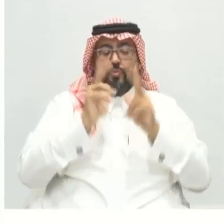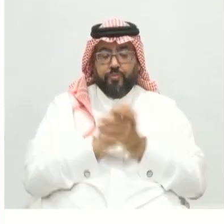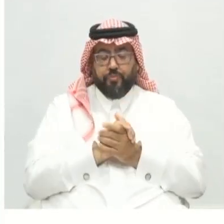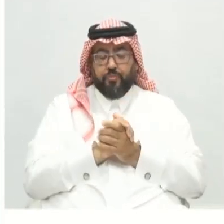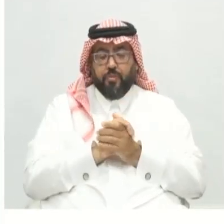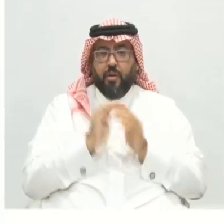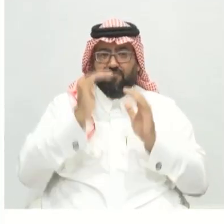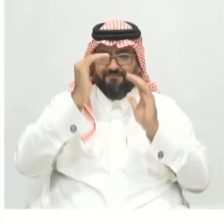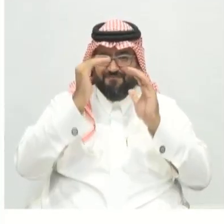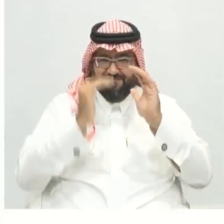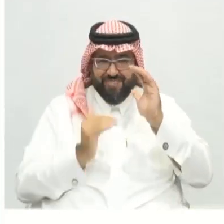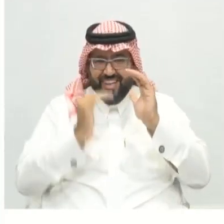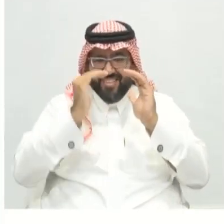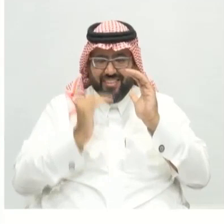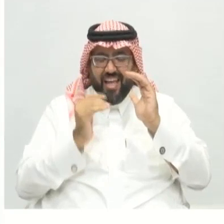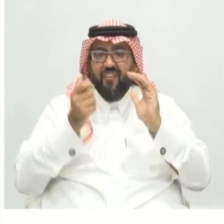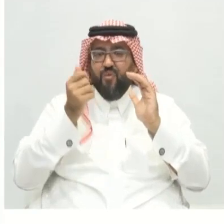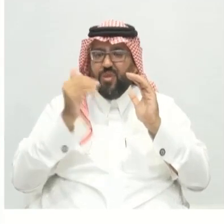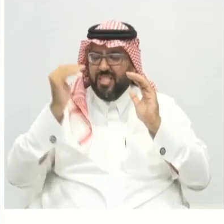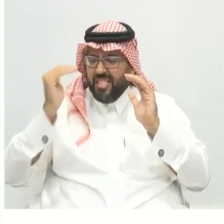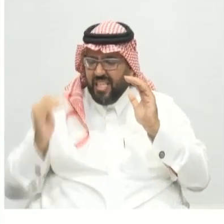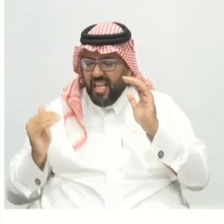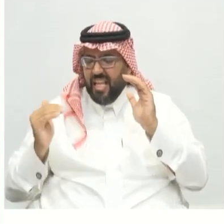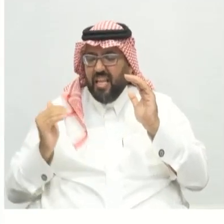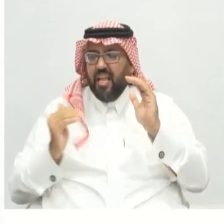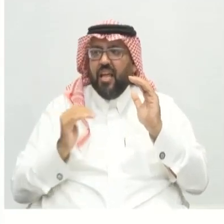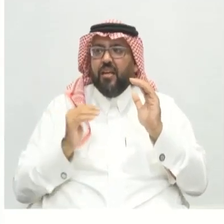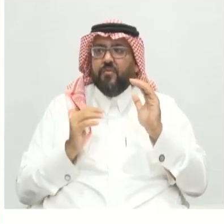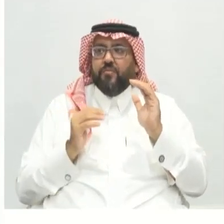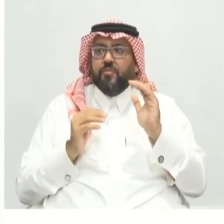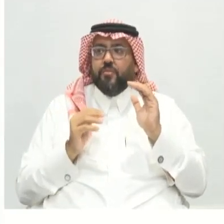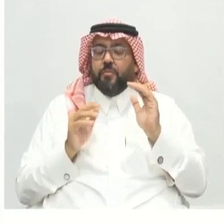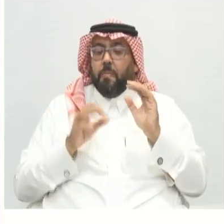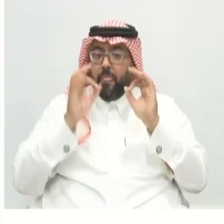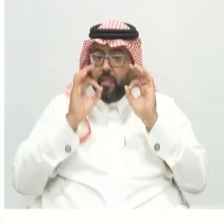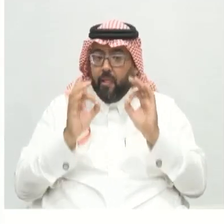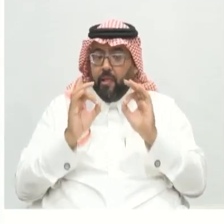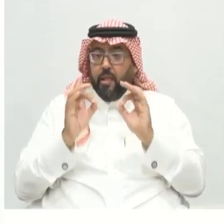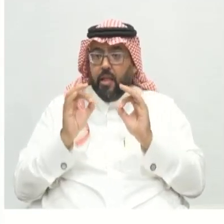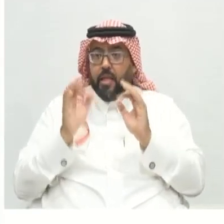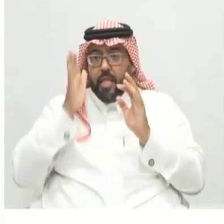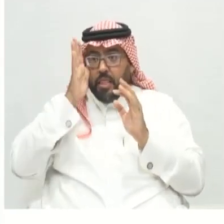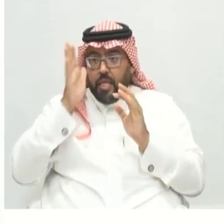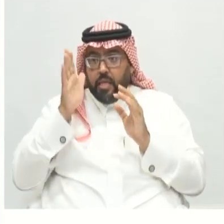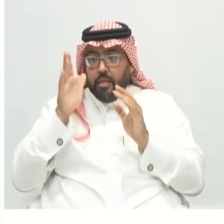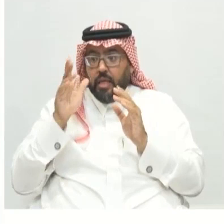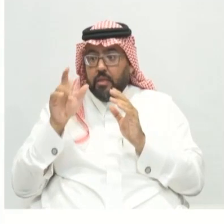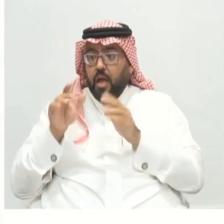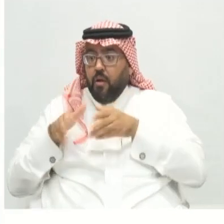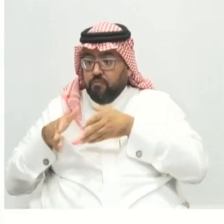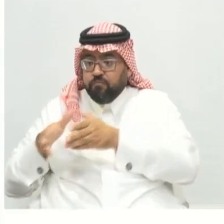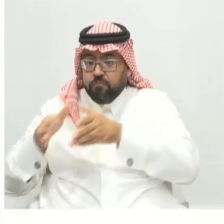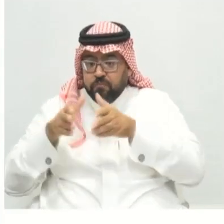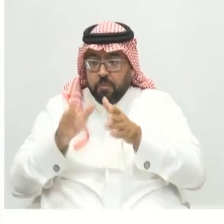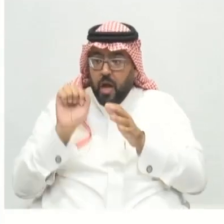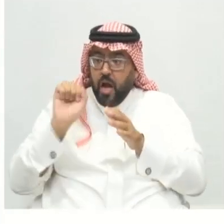خفض النتائج خفض التكاليف خفض التكاليف اذا تم تحديد تحديد متطلبه الموارد